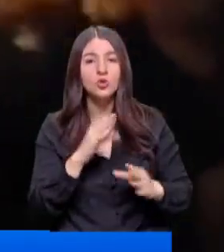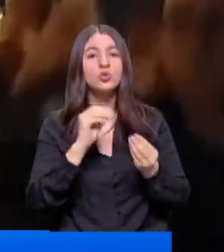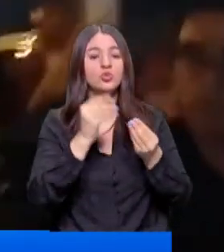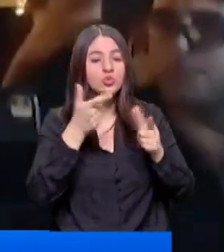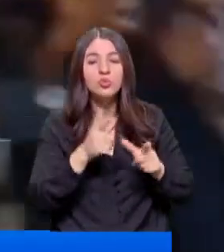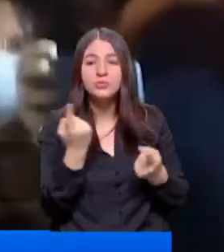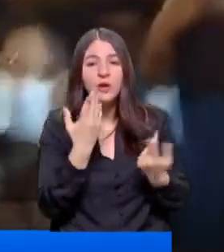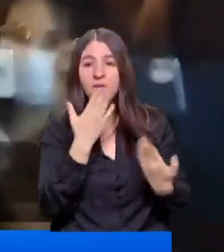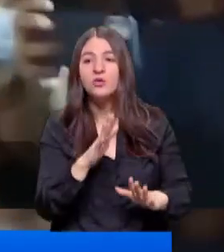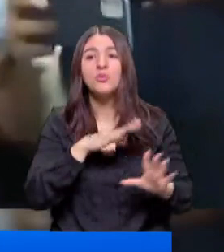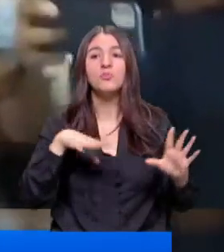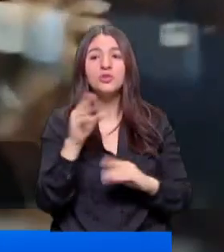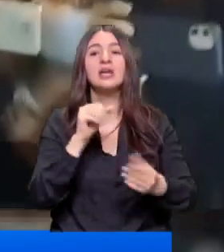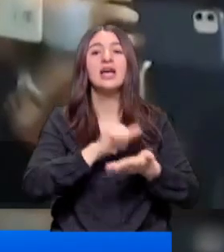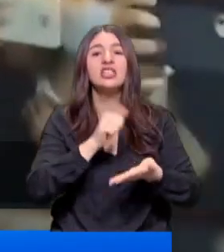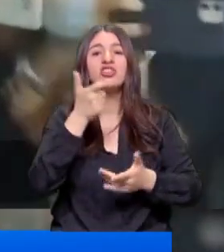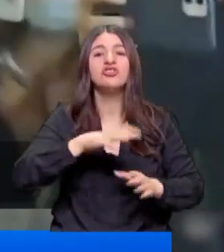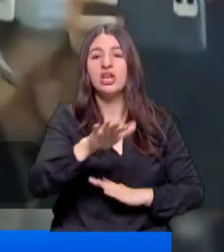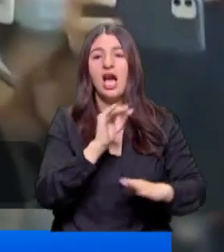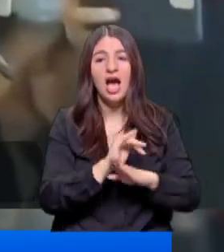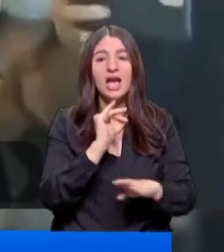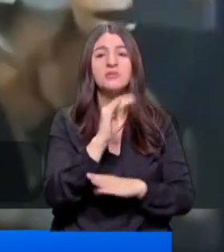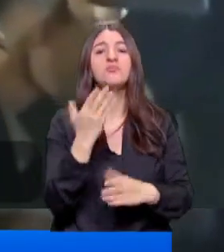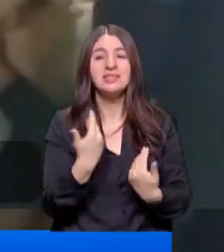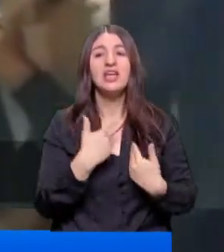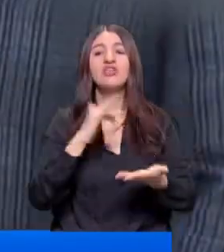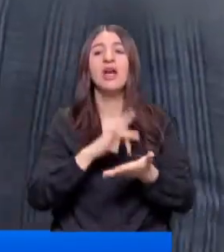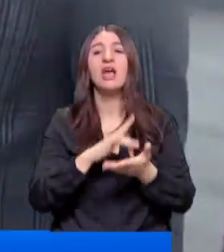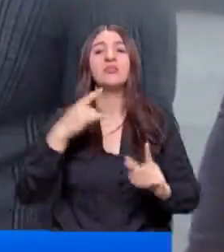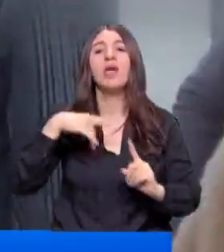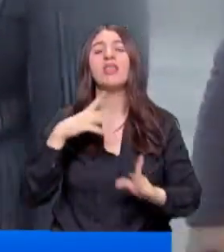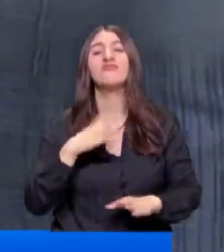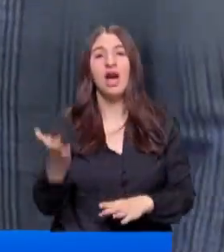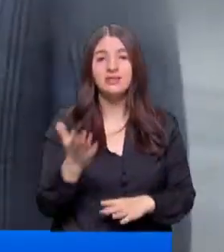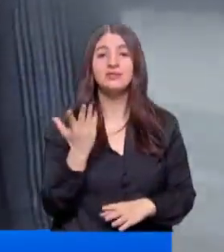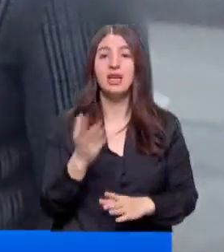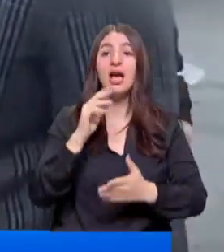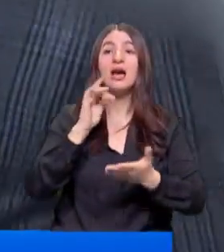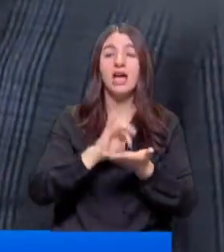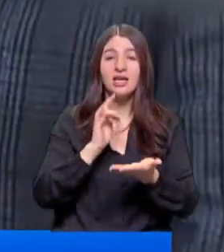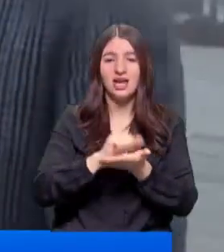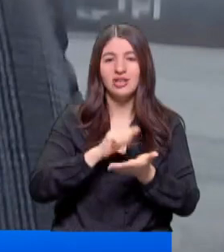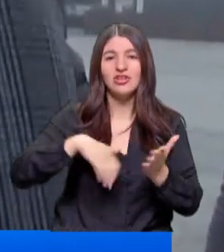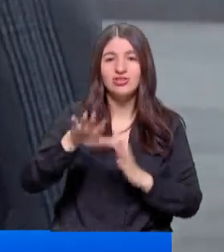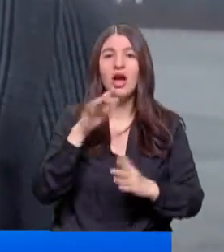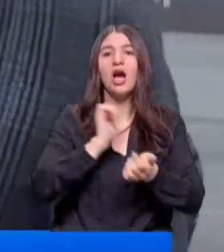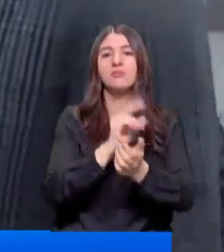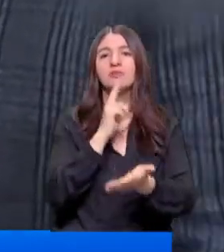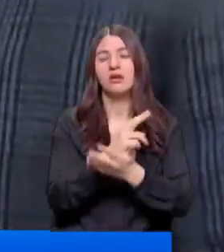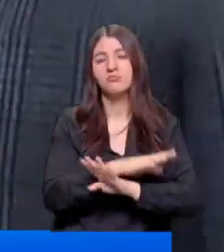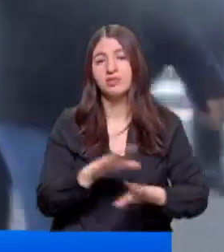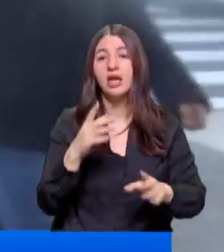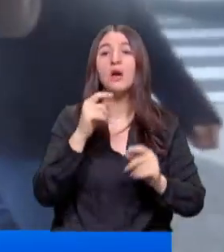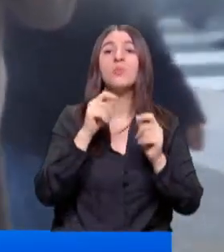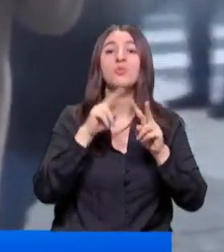suç mu yoktu bütün gazetecilik yaşamlı cezalandırma alıcı gazetecilerin hapis cezaları kesinleşti Murat ağırel